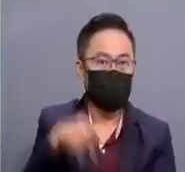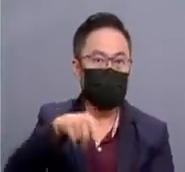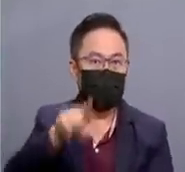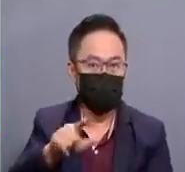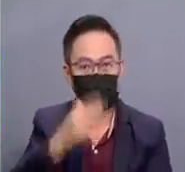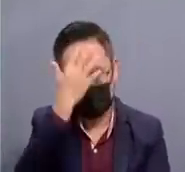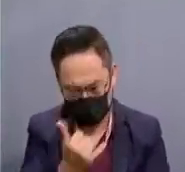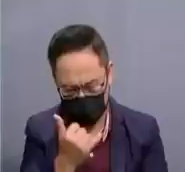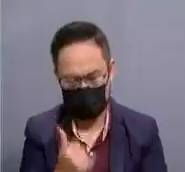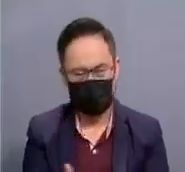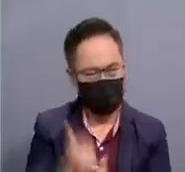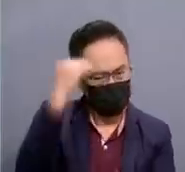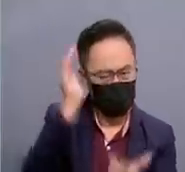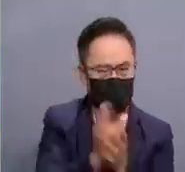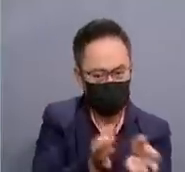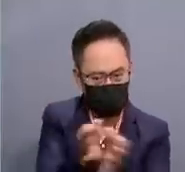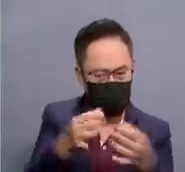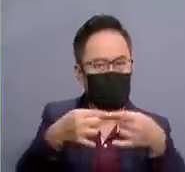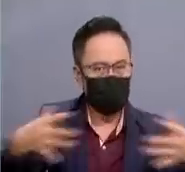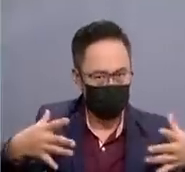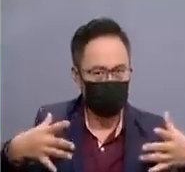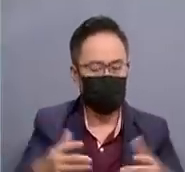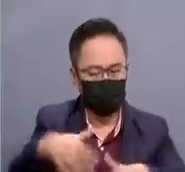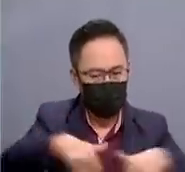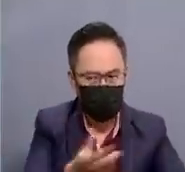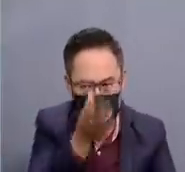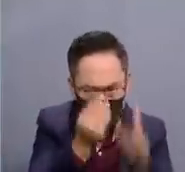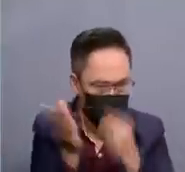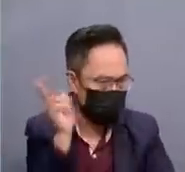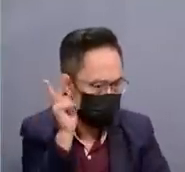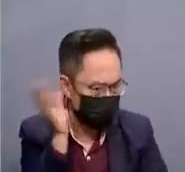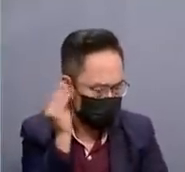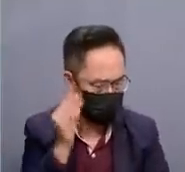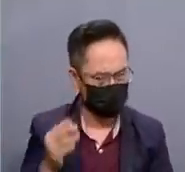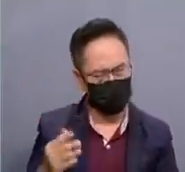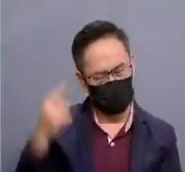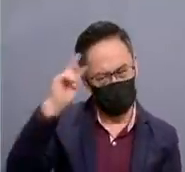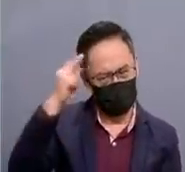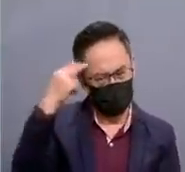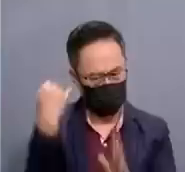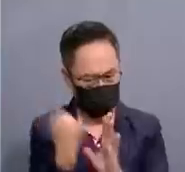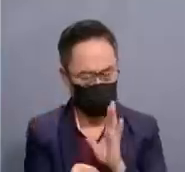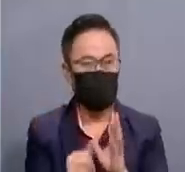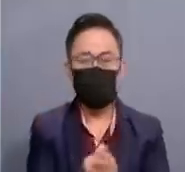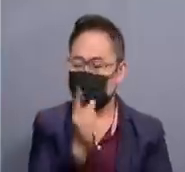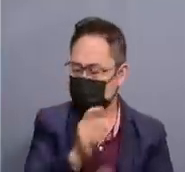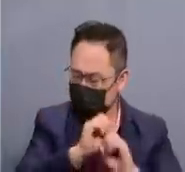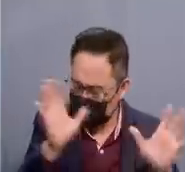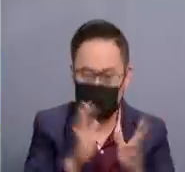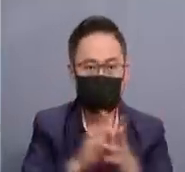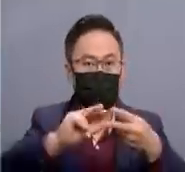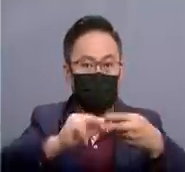ตอนนี้คนก็ไปตีความไปแปลความหมายกันนะครับว่าเอ๊ะแล้วมันไปเกี่ยวข้องยังไงนะครับมันเป็นการพูดกำกวงนะครับระบุไปเลยนะครับว่า